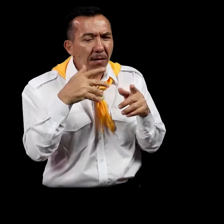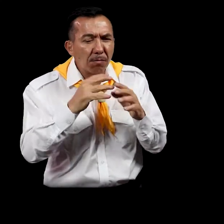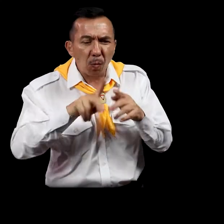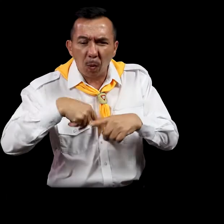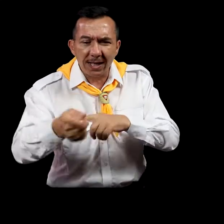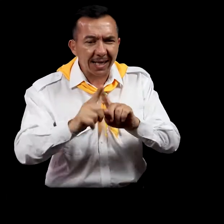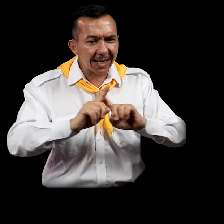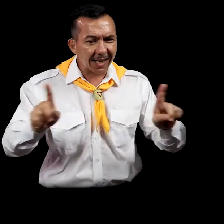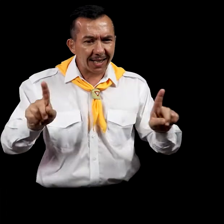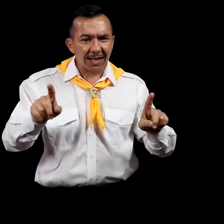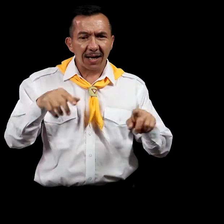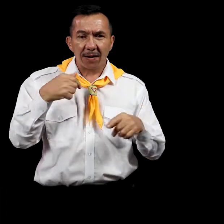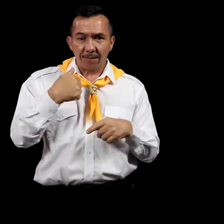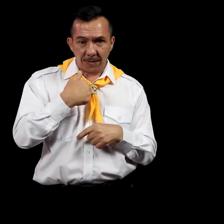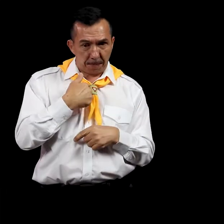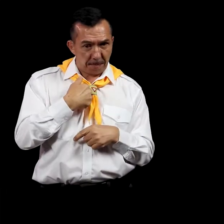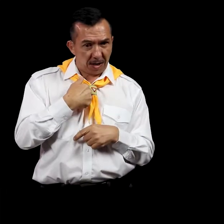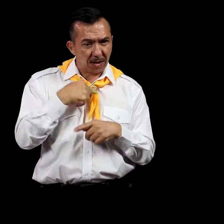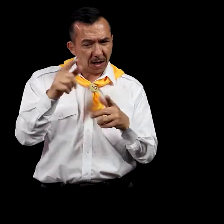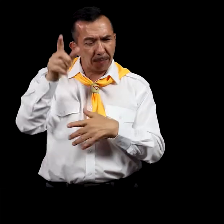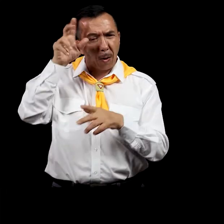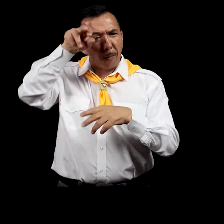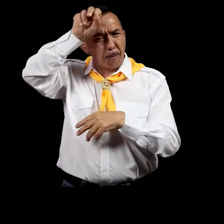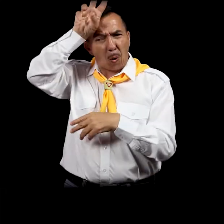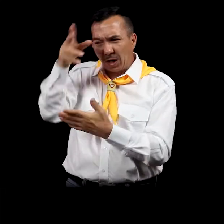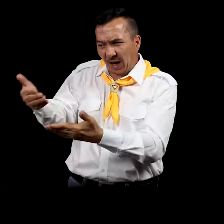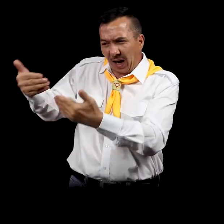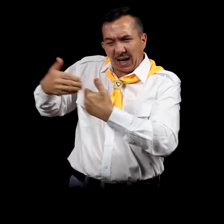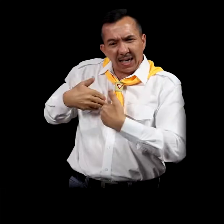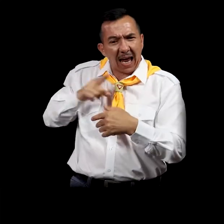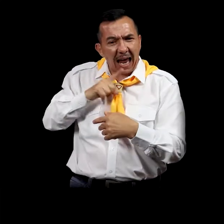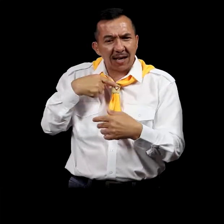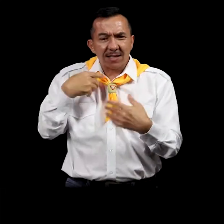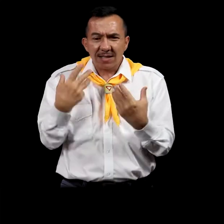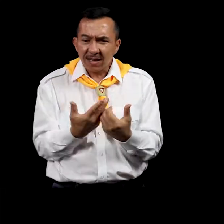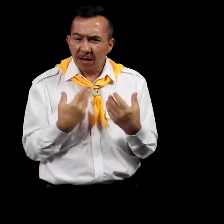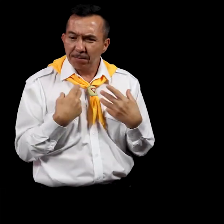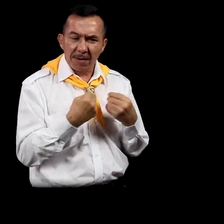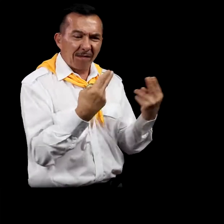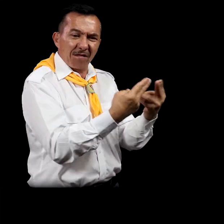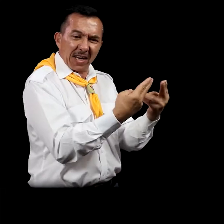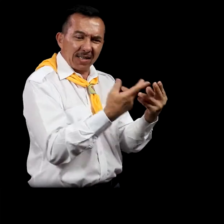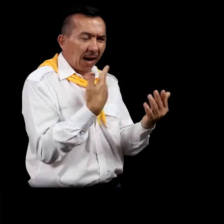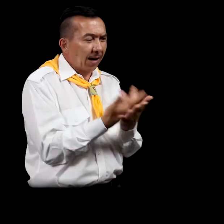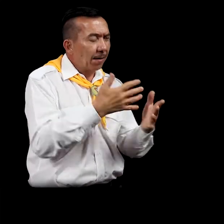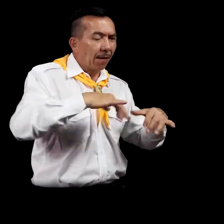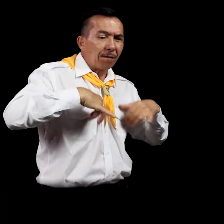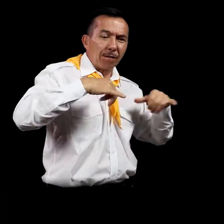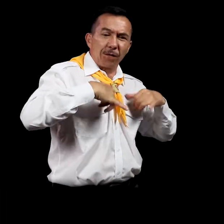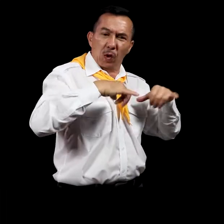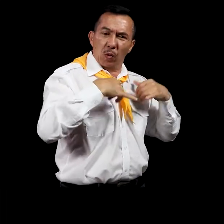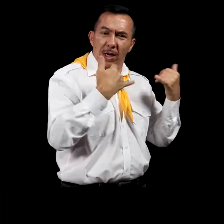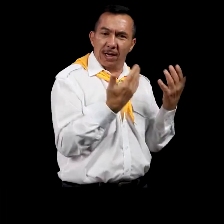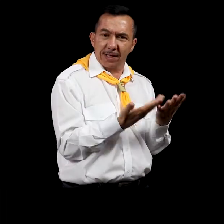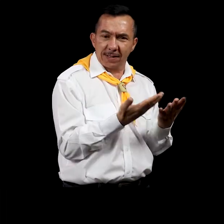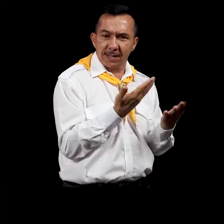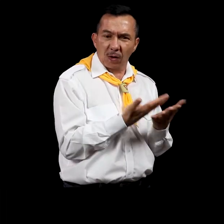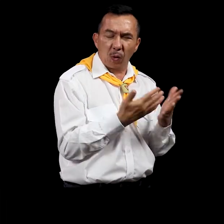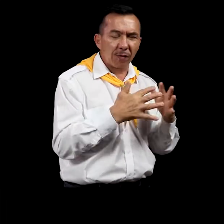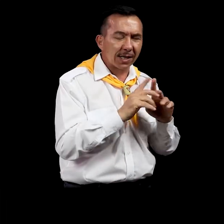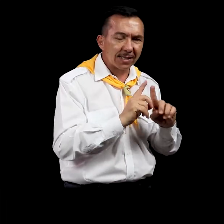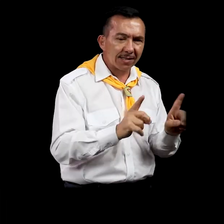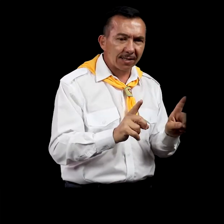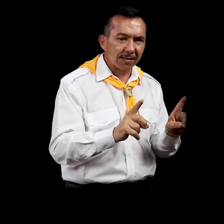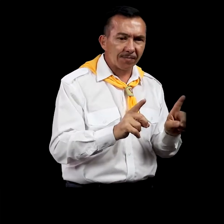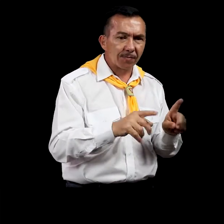En vir my het jy nooit 'n bokkie gegee nie, sodat ek saam met my vriende vrolik kon wees